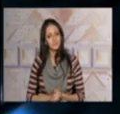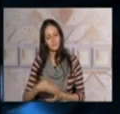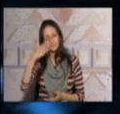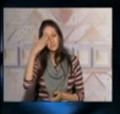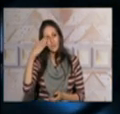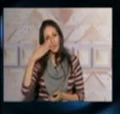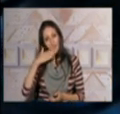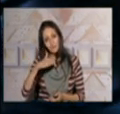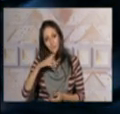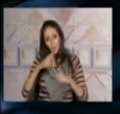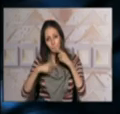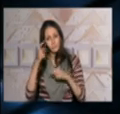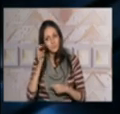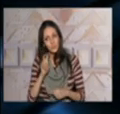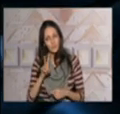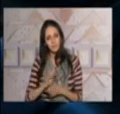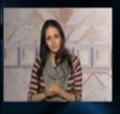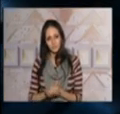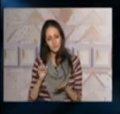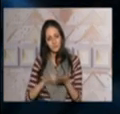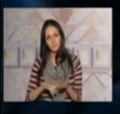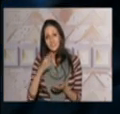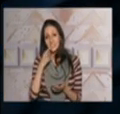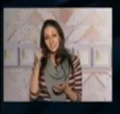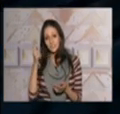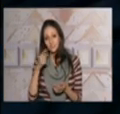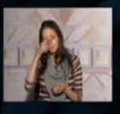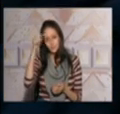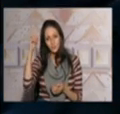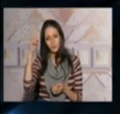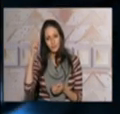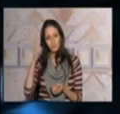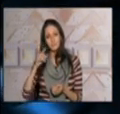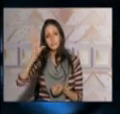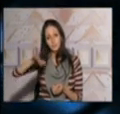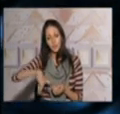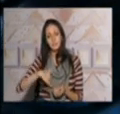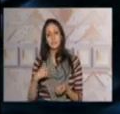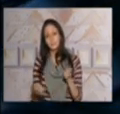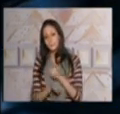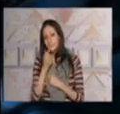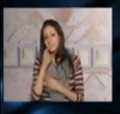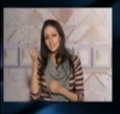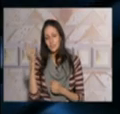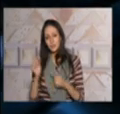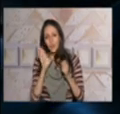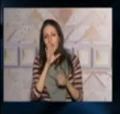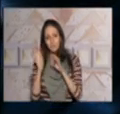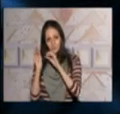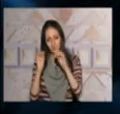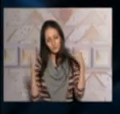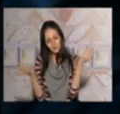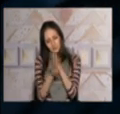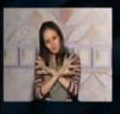كده بتستشف يا فندم ان السنه دي ان شاء الله هنكون عندنا عام دراسي مكتمل، ولا ممكن ان شاء الله امنيه ان